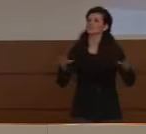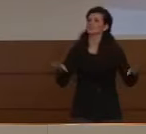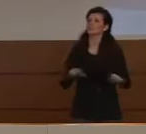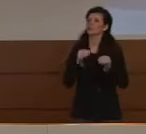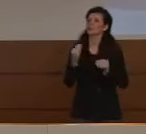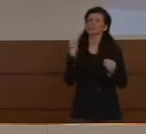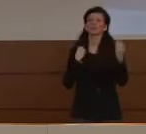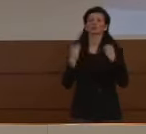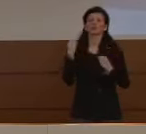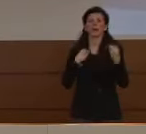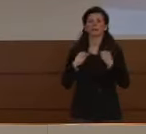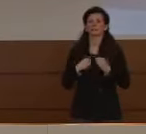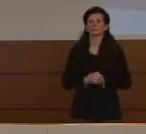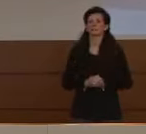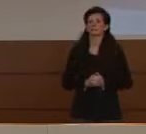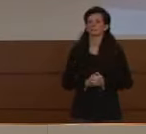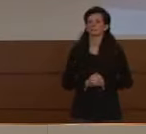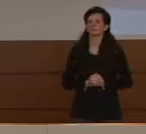vostre domande